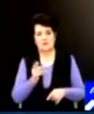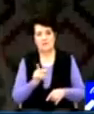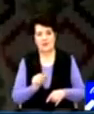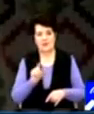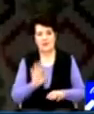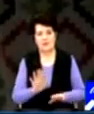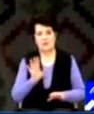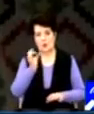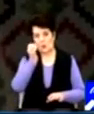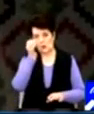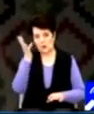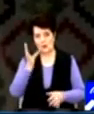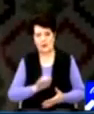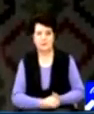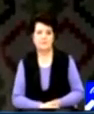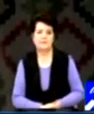cultura.